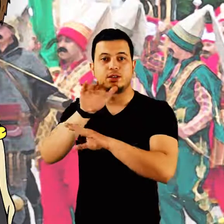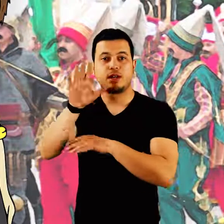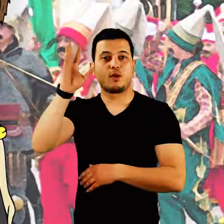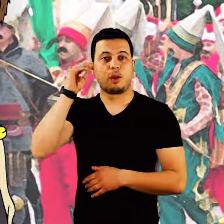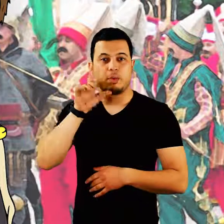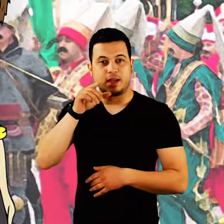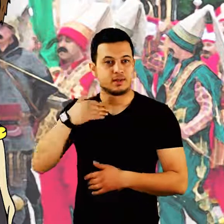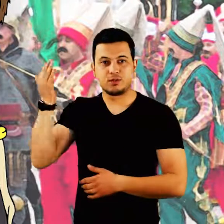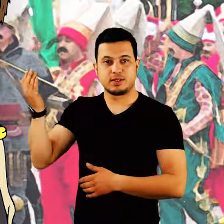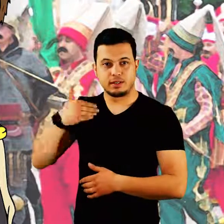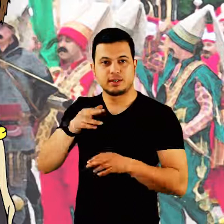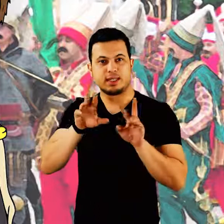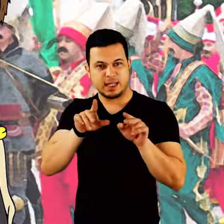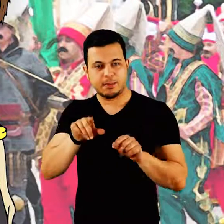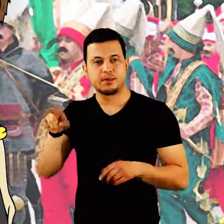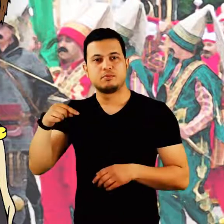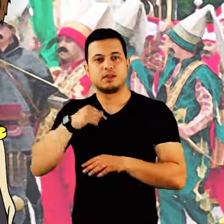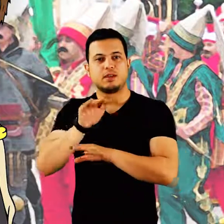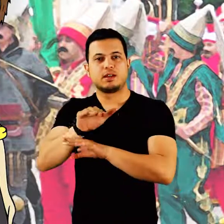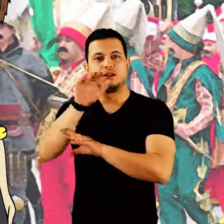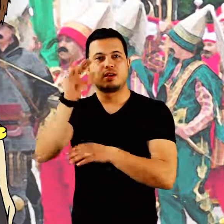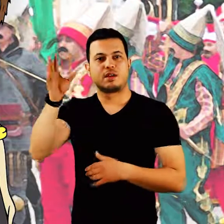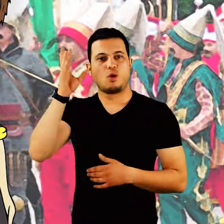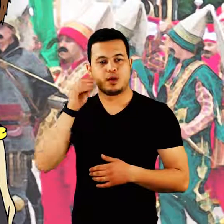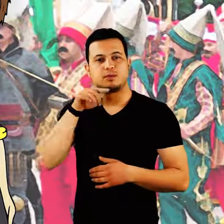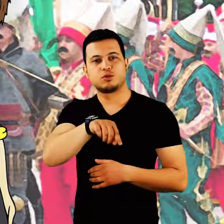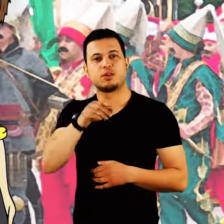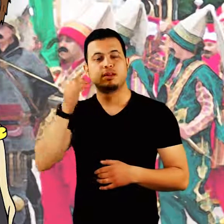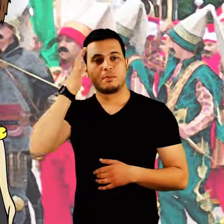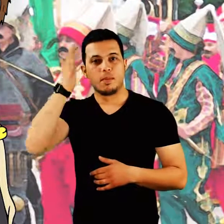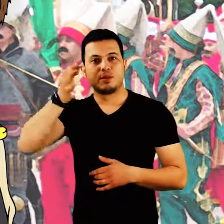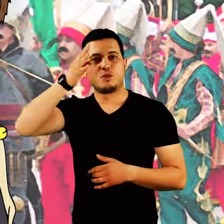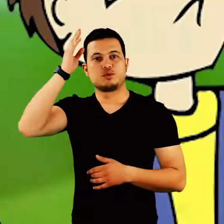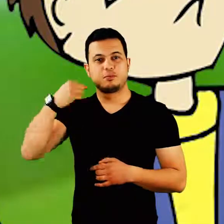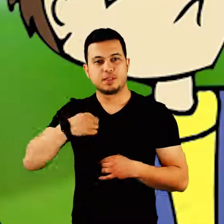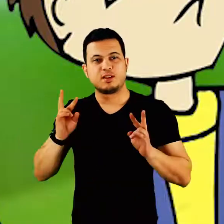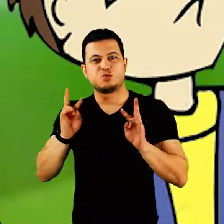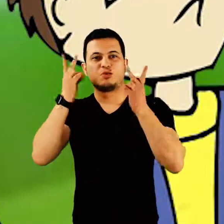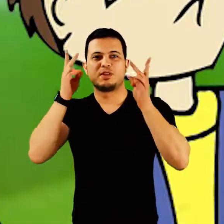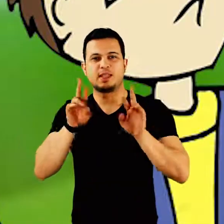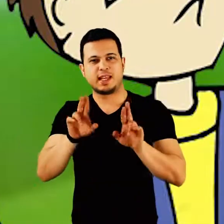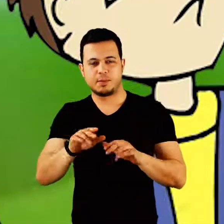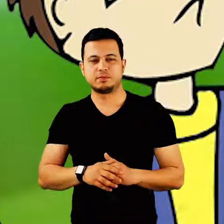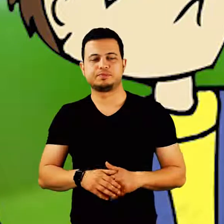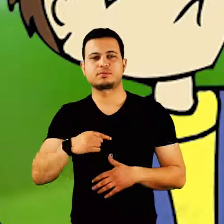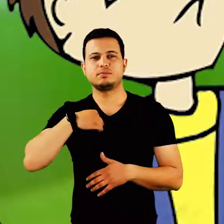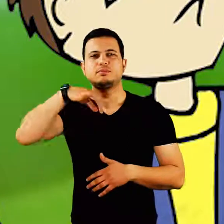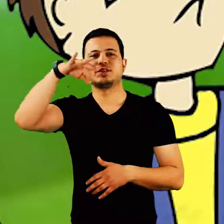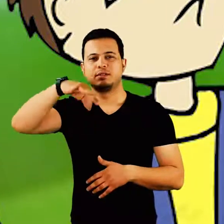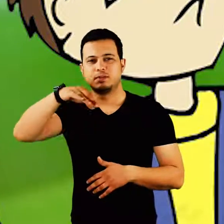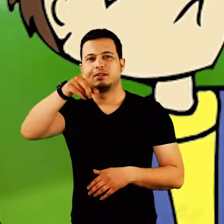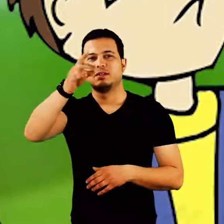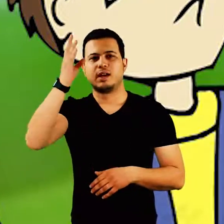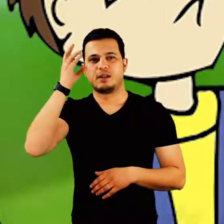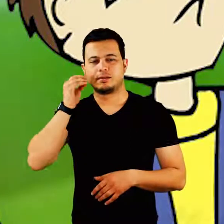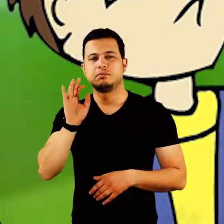yüzden bizim bunu yaşamamızı istedi. Bu da Bilgoraz'ın bize sürprizlerinden biri galiba. Şimdi anladım. Tamam